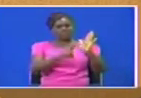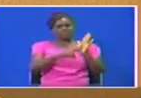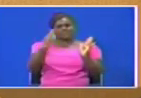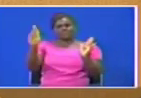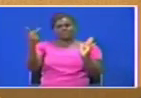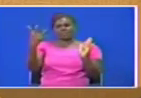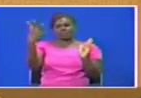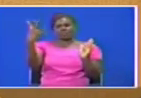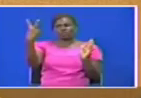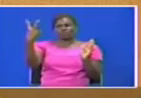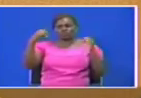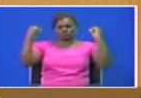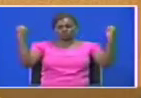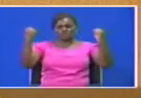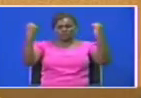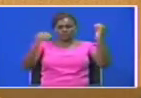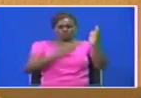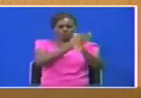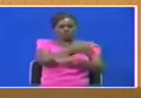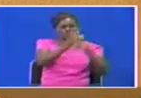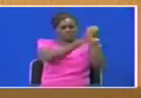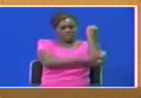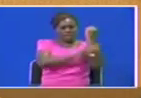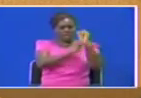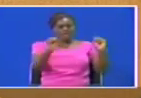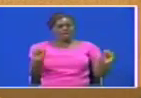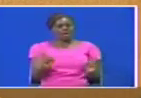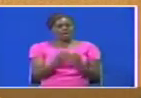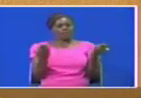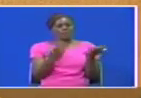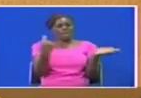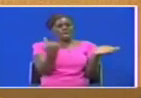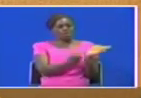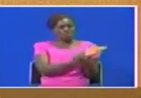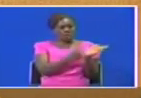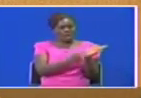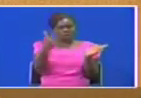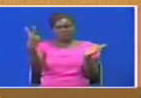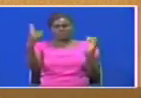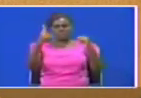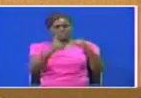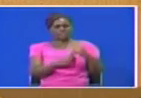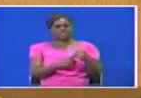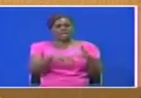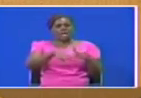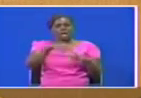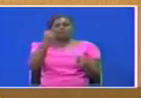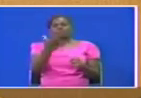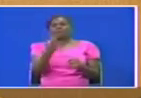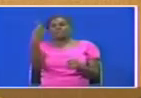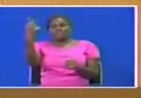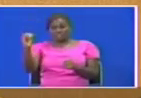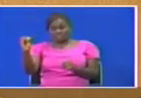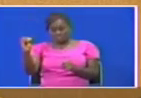awamu ya 42 ya ubingwa wa mbio za nyika zitakazoandaliwa nchini Uganda tarehe 26. Kati ya wanariadha hao